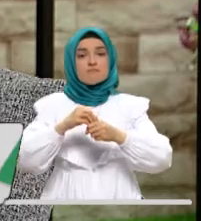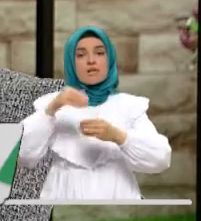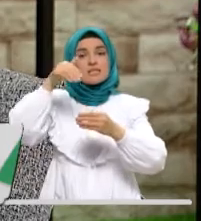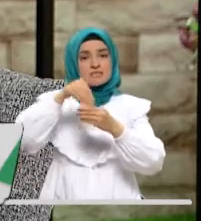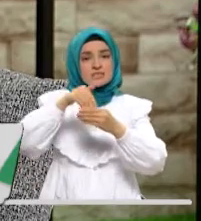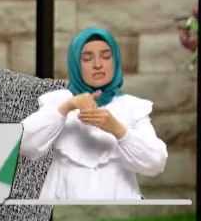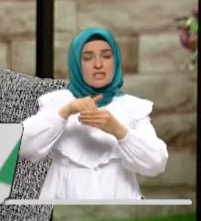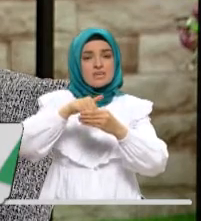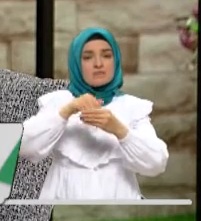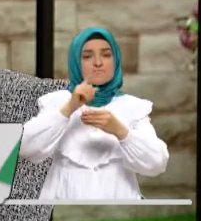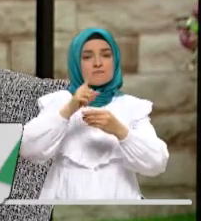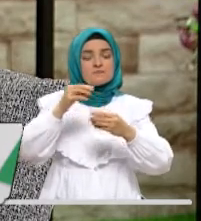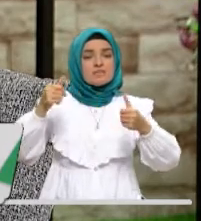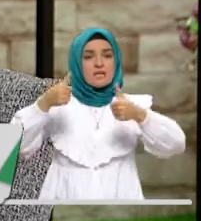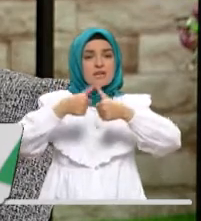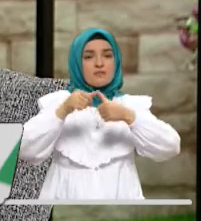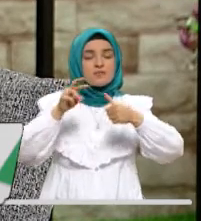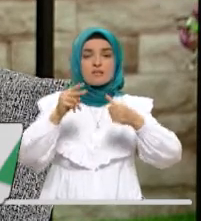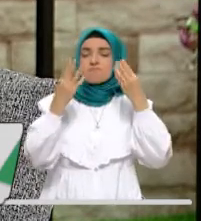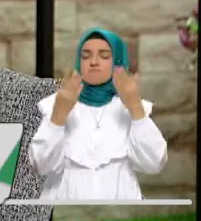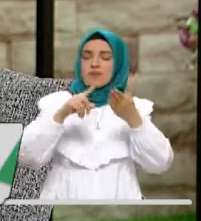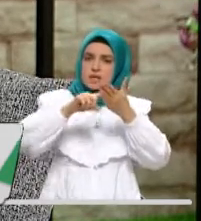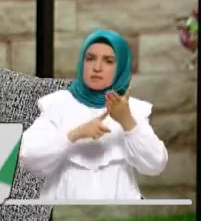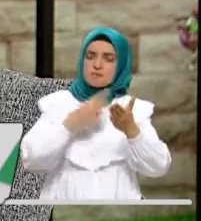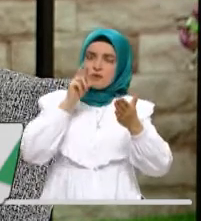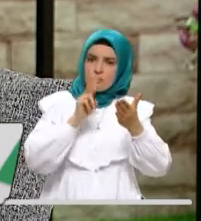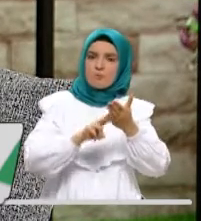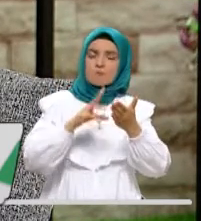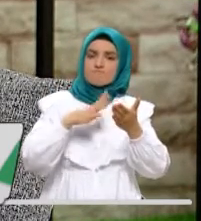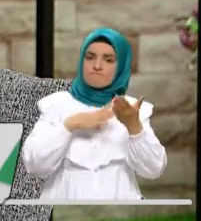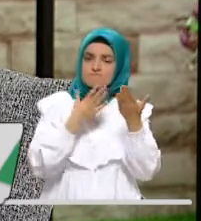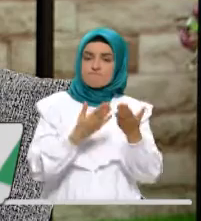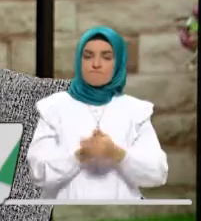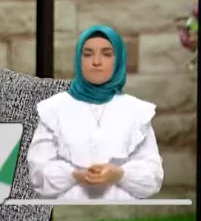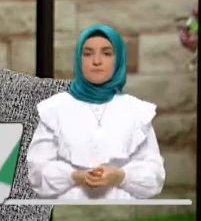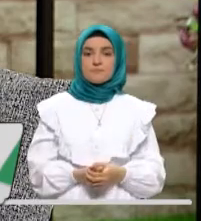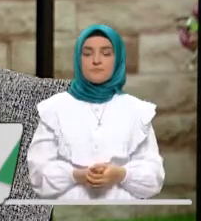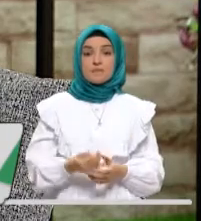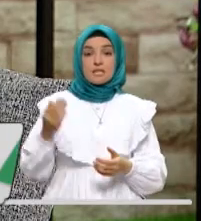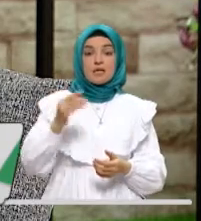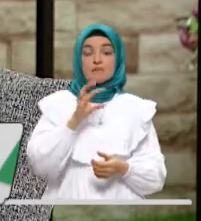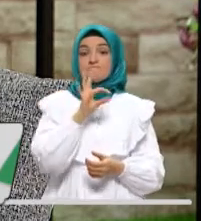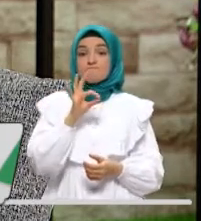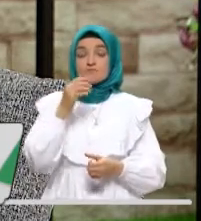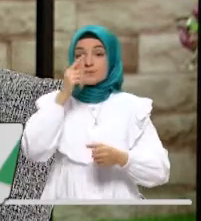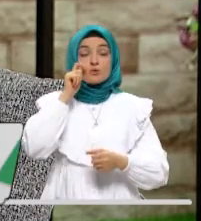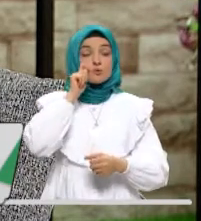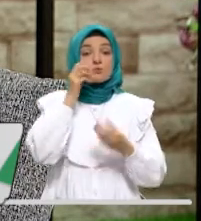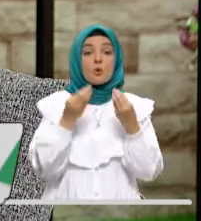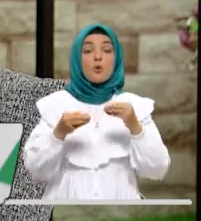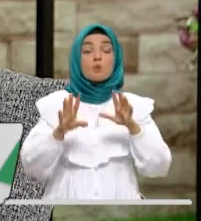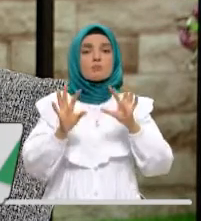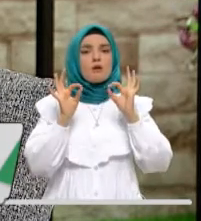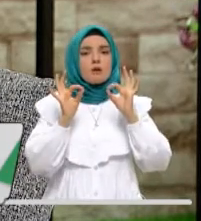evlilik ki bu siyasi evliliğin daha sonra biz imzalarda görüyoruz ne olduğunu. Mara Hatun geldi. Hiç Müslüman olmadı. Hep Hristiyan dininde